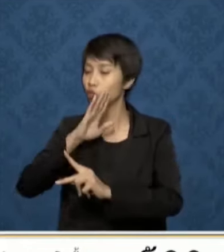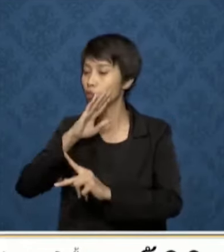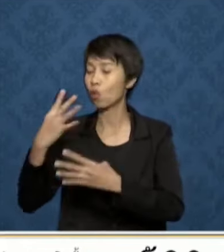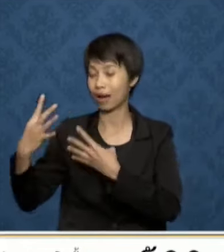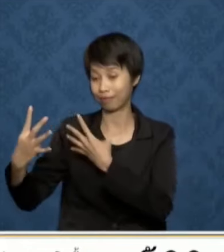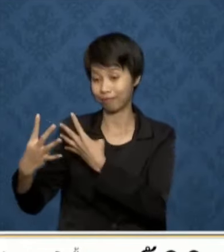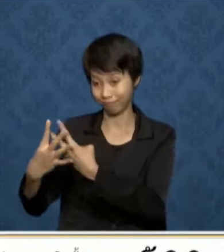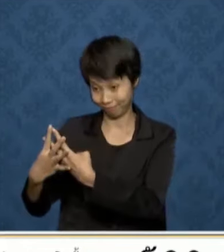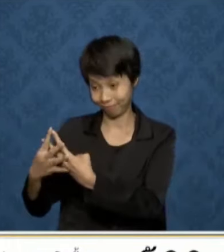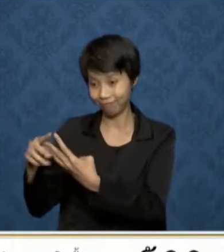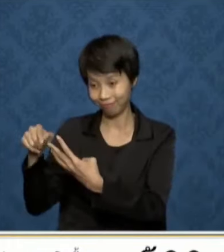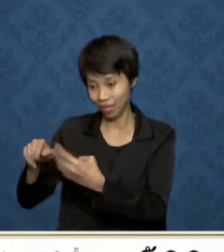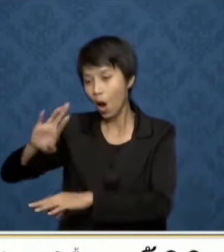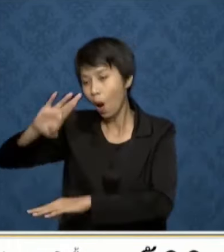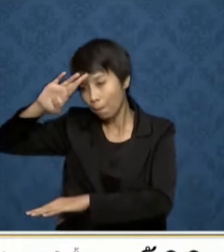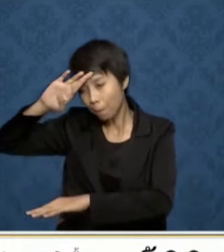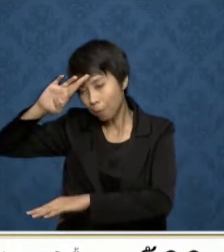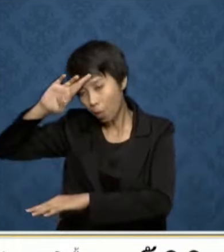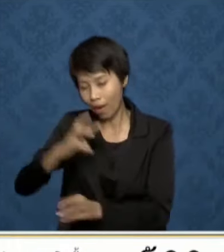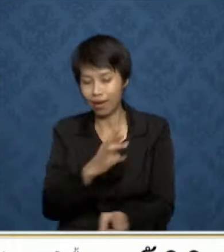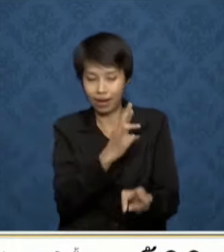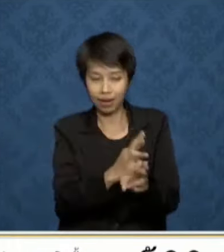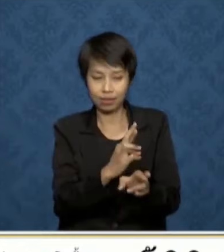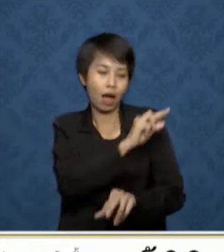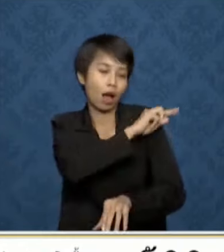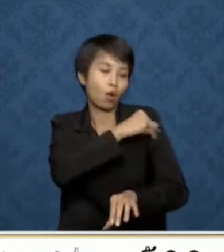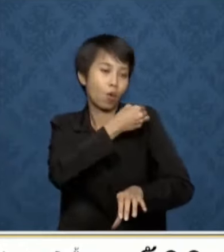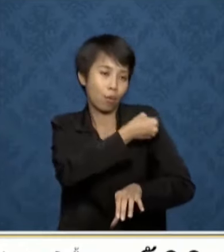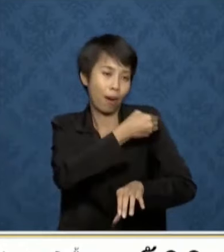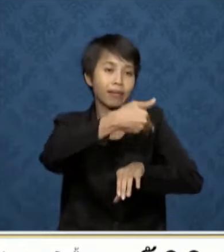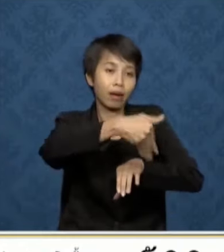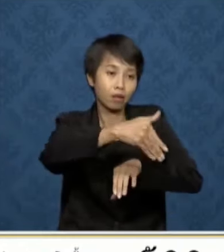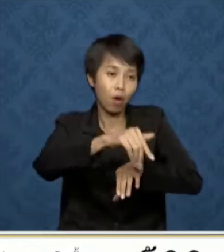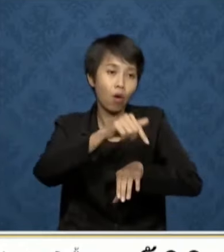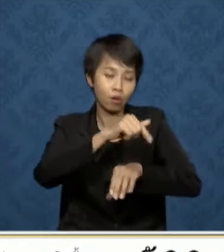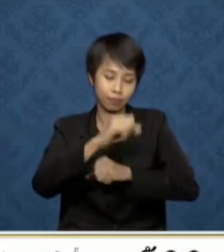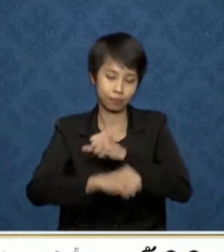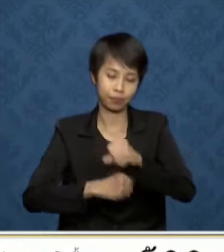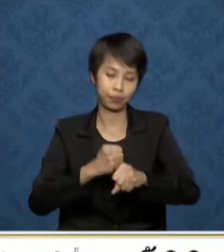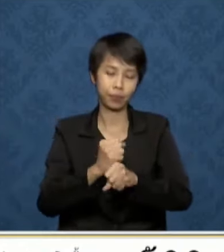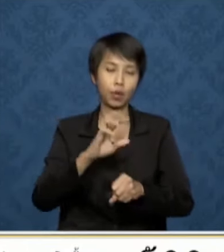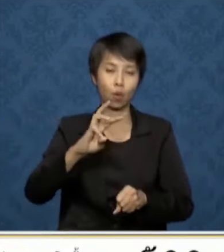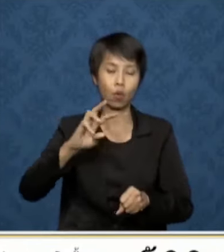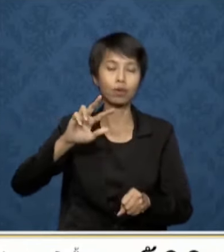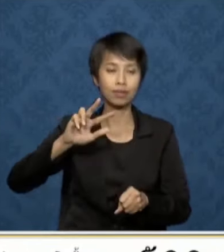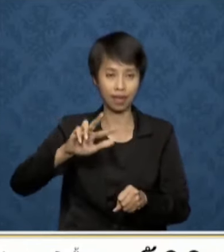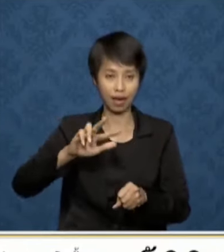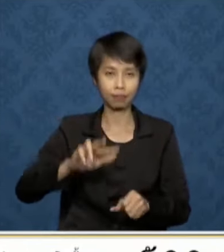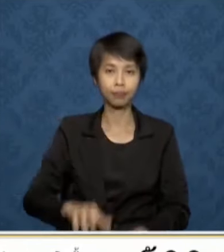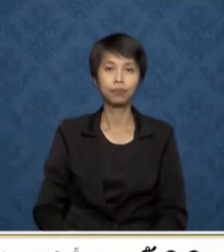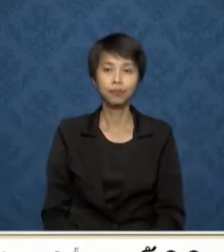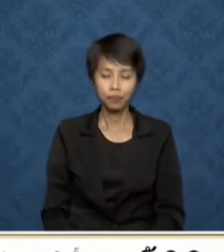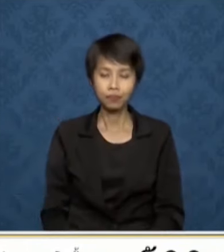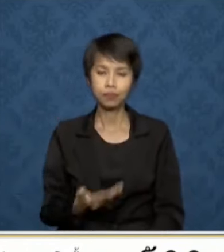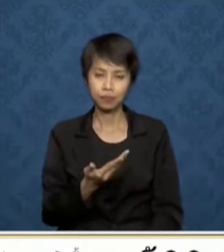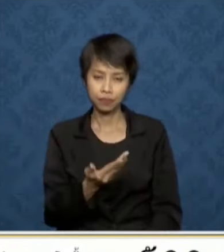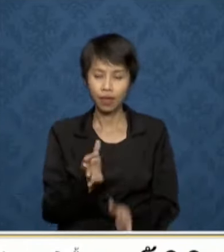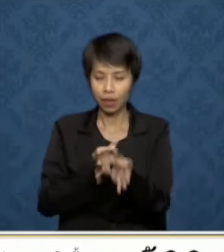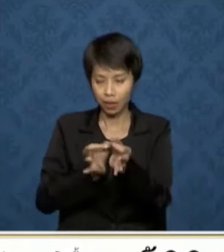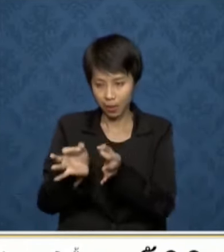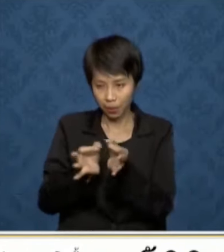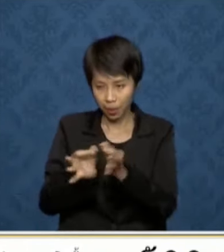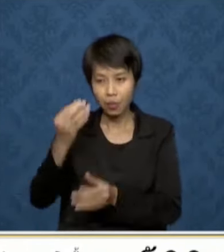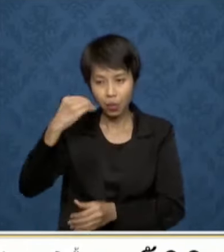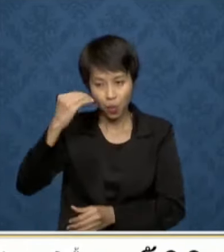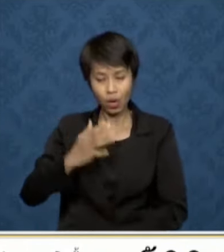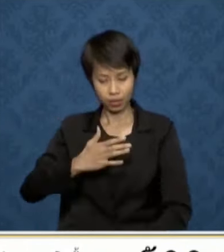ขังนะ Manson Glipfin facilitatorฐานวัตี ฐธุปตของร Gobierno ถันำท่านนะครับคแ้งหายทีละว่